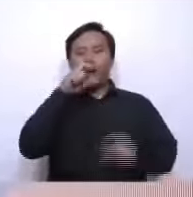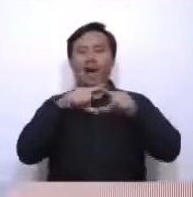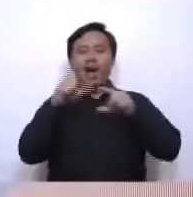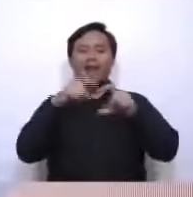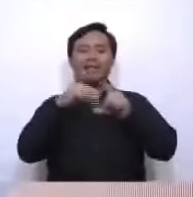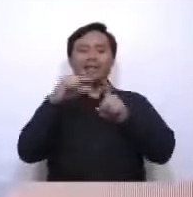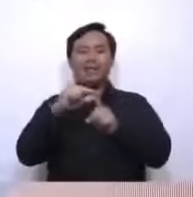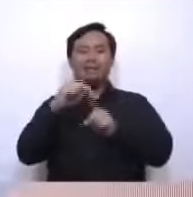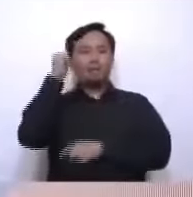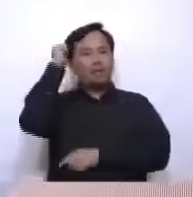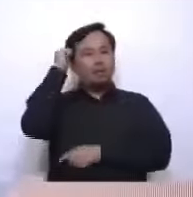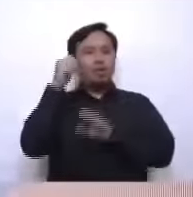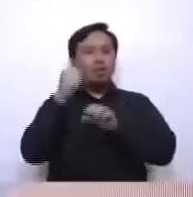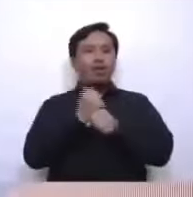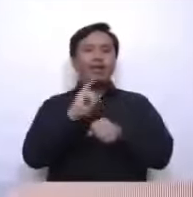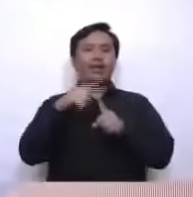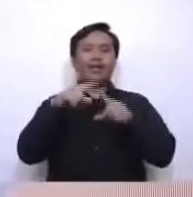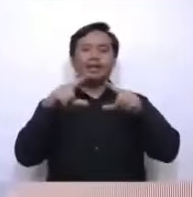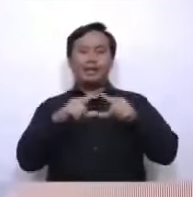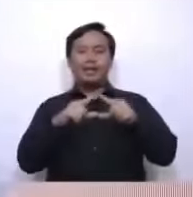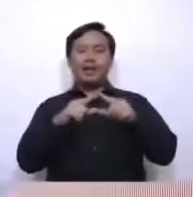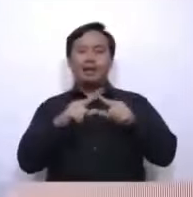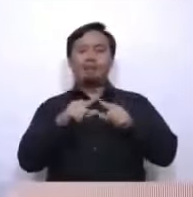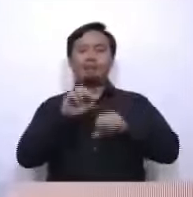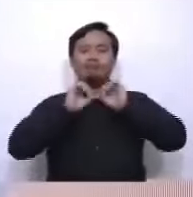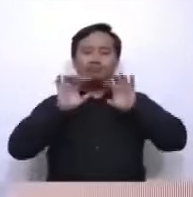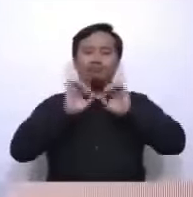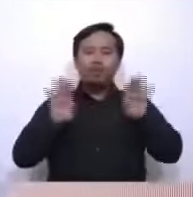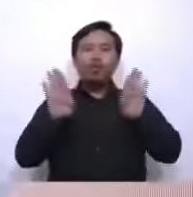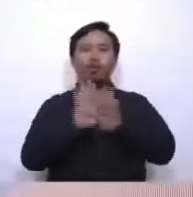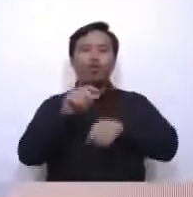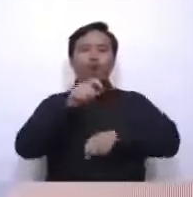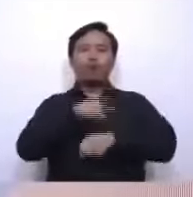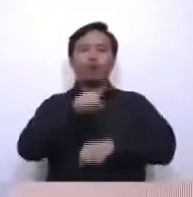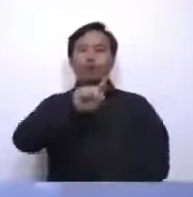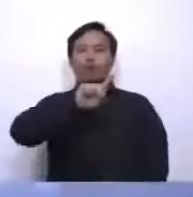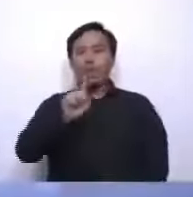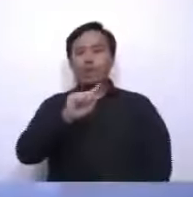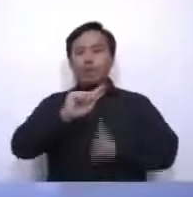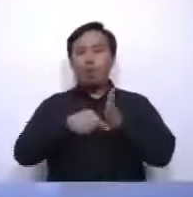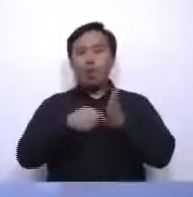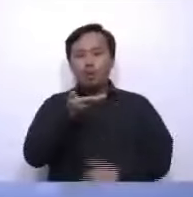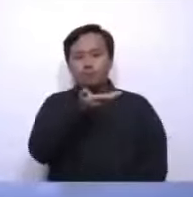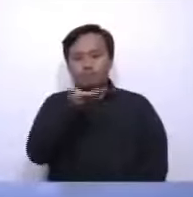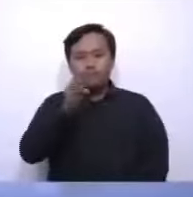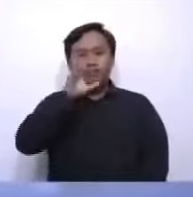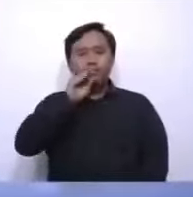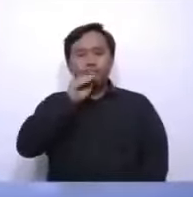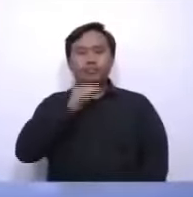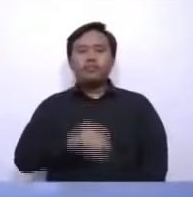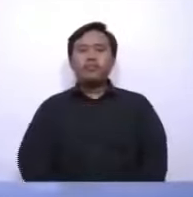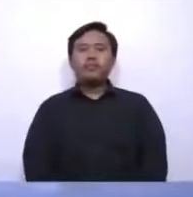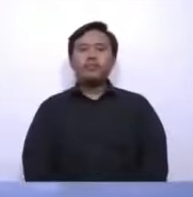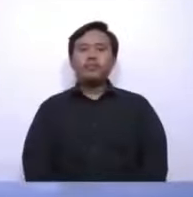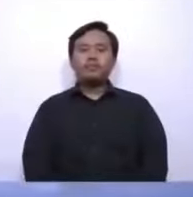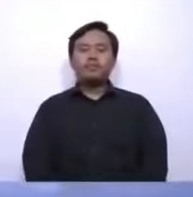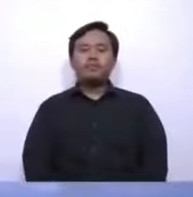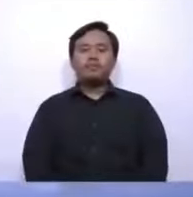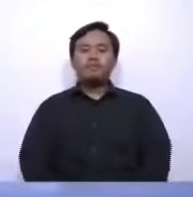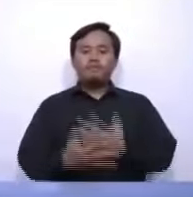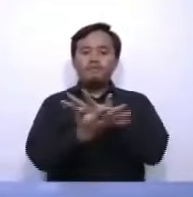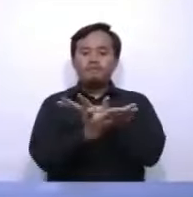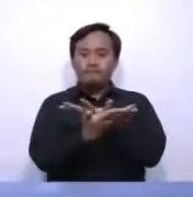Natarina untuk memberikan pernyataan penutup dalam waktu 1 menit dimulai sejak Anda berbicara. Warga Jawa